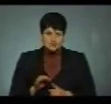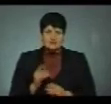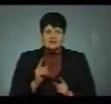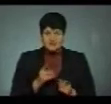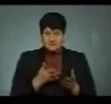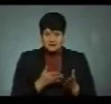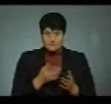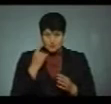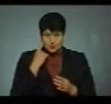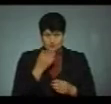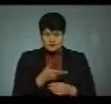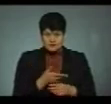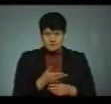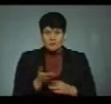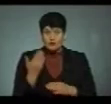попереднього